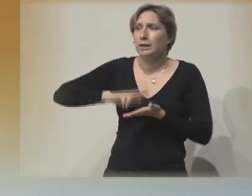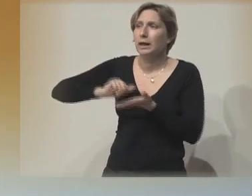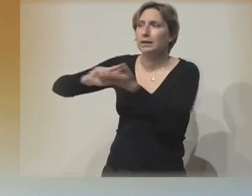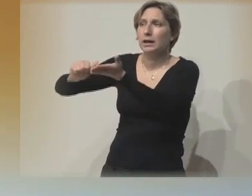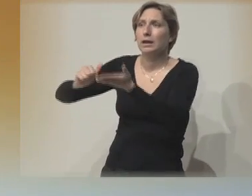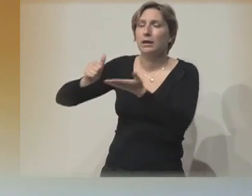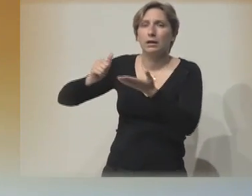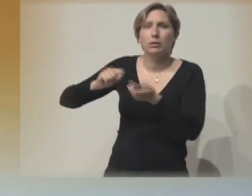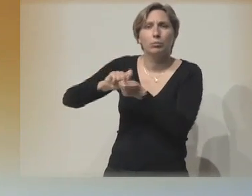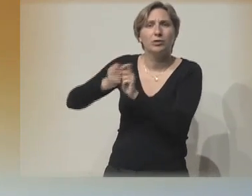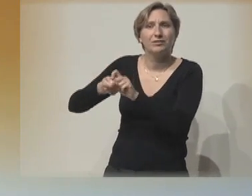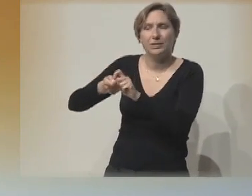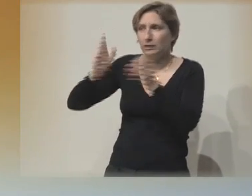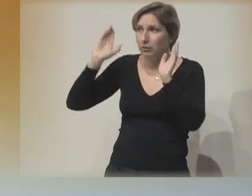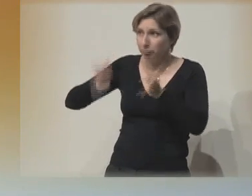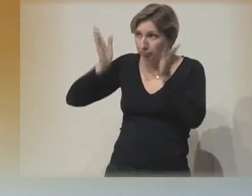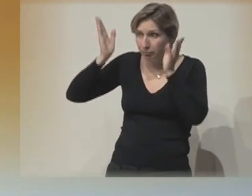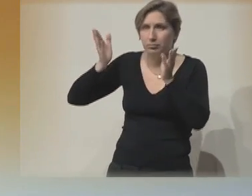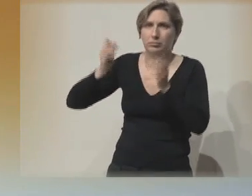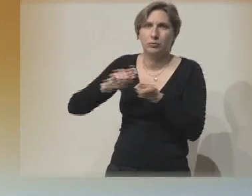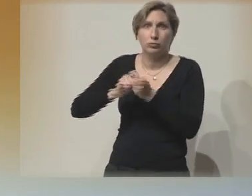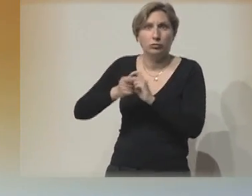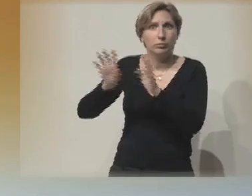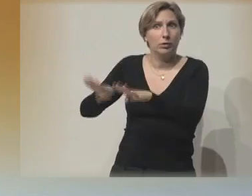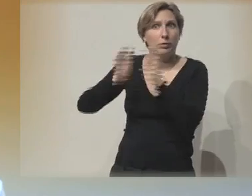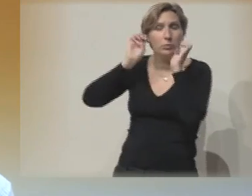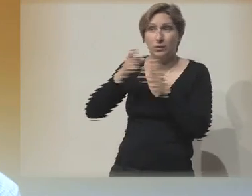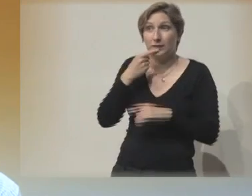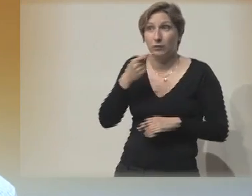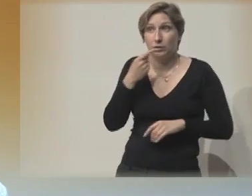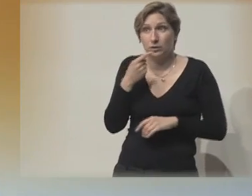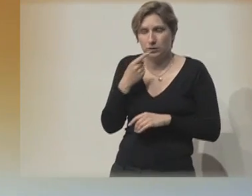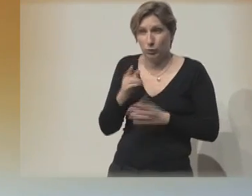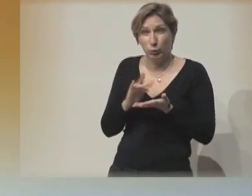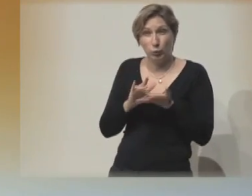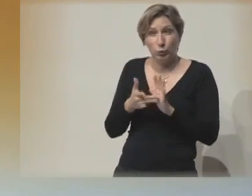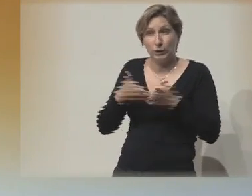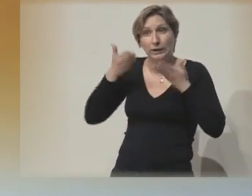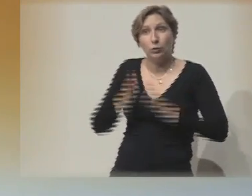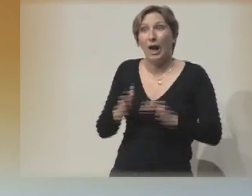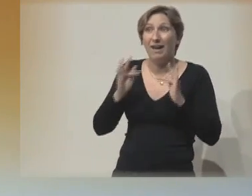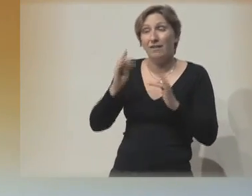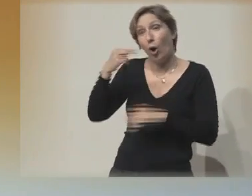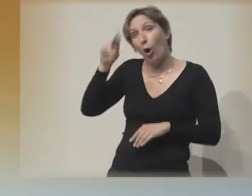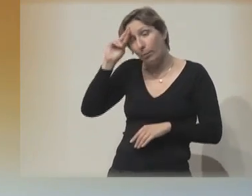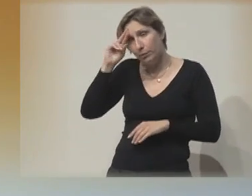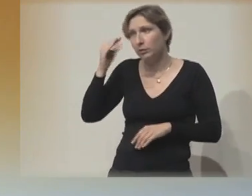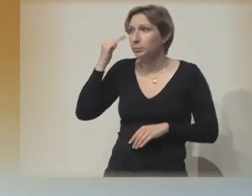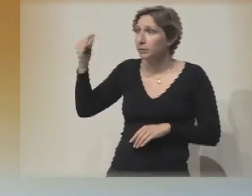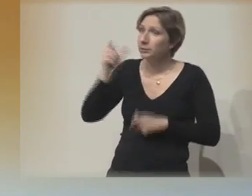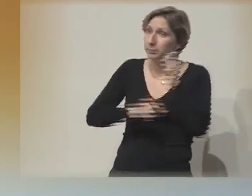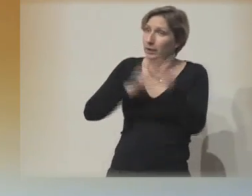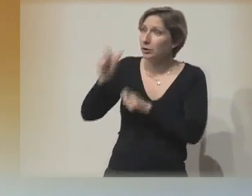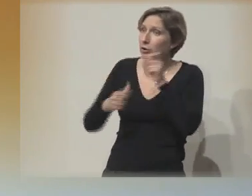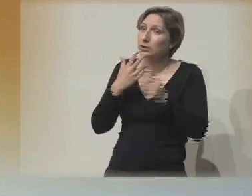sont adoptés. Ce qui veut dire que pour toutes les décisions européennes, si les citoyens ont de